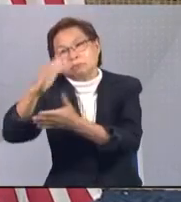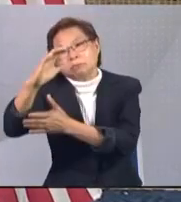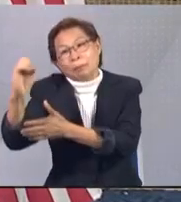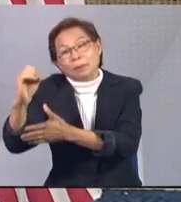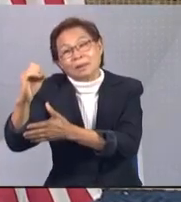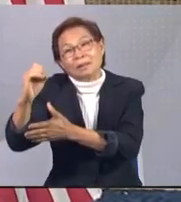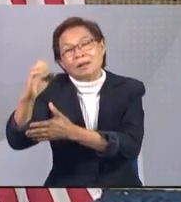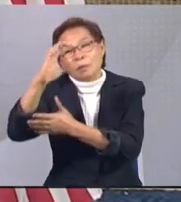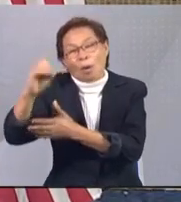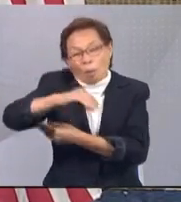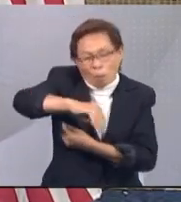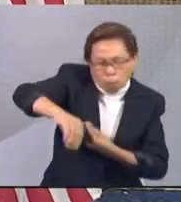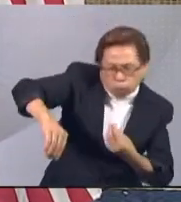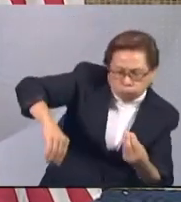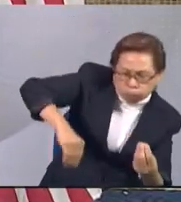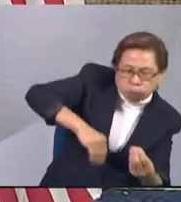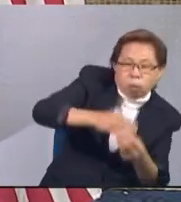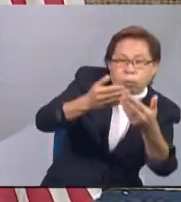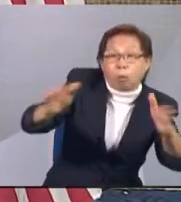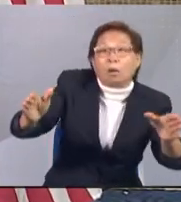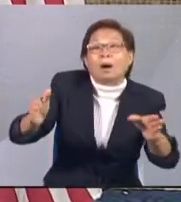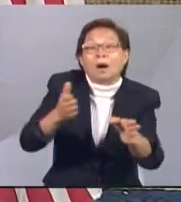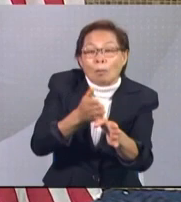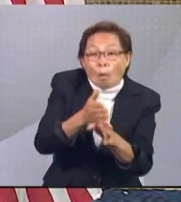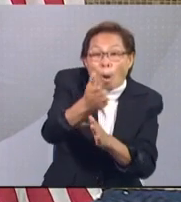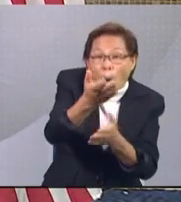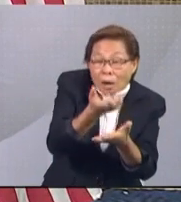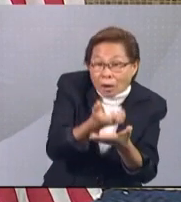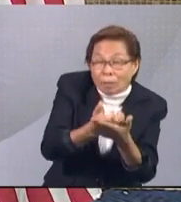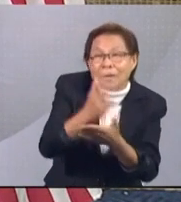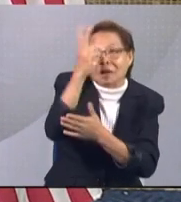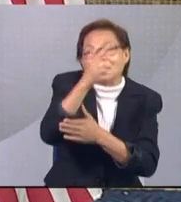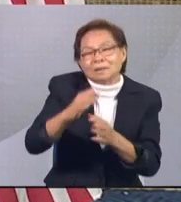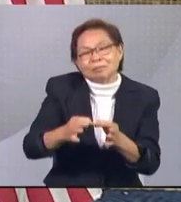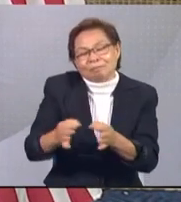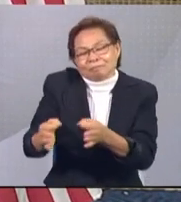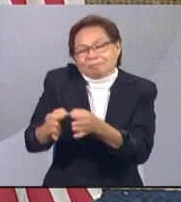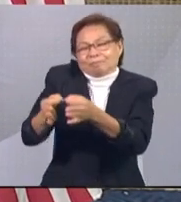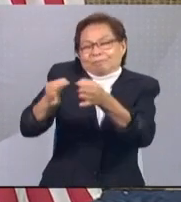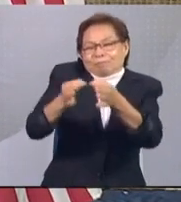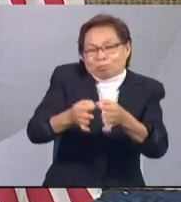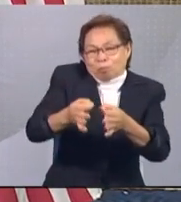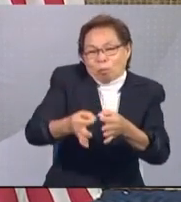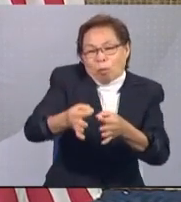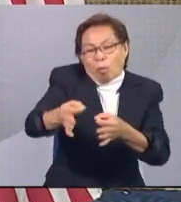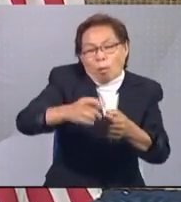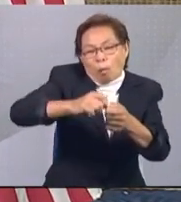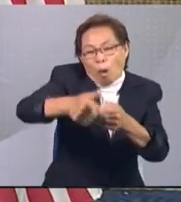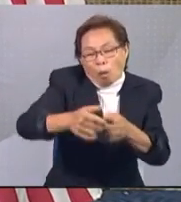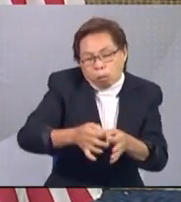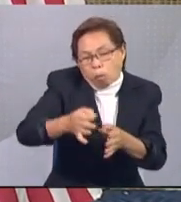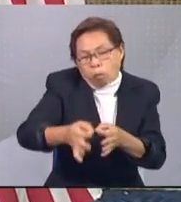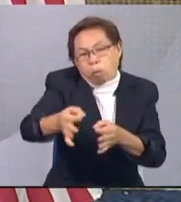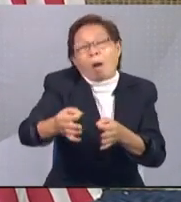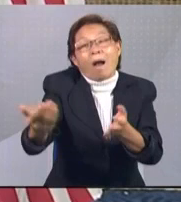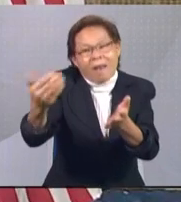tempoh peralihan pembukaan semula ekonomi, kerajaan akan melanjutkan subsidi upah ini selama